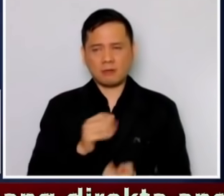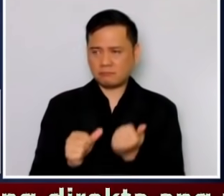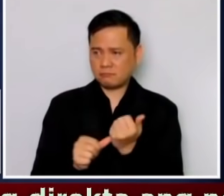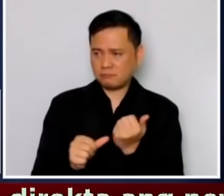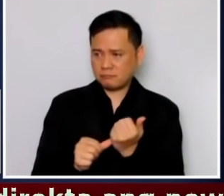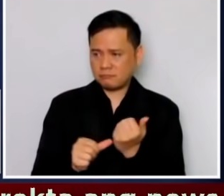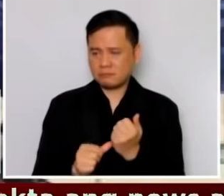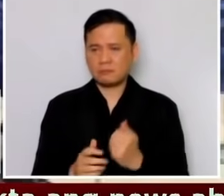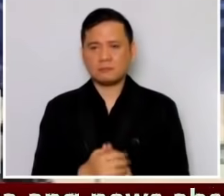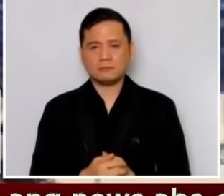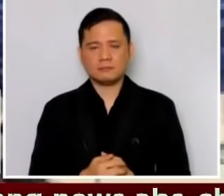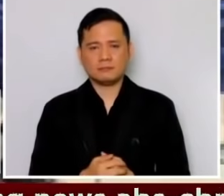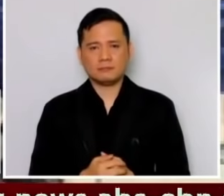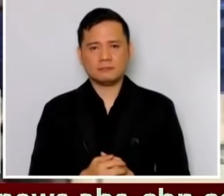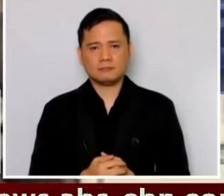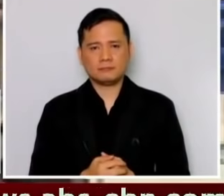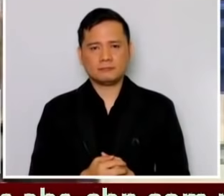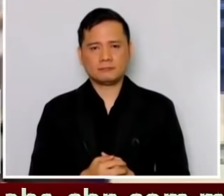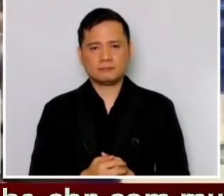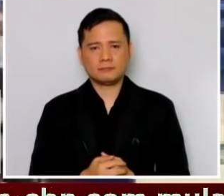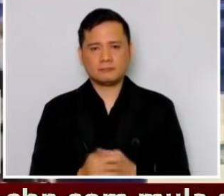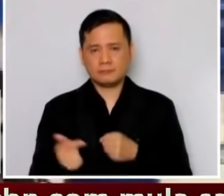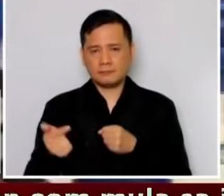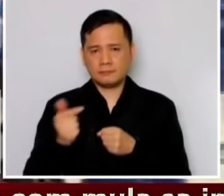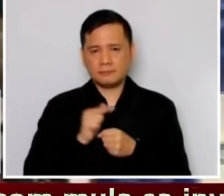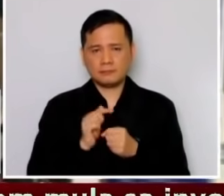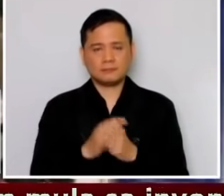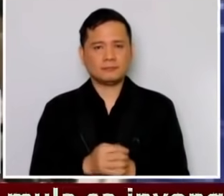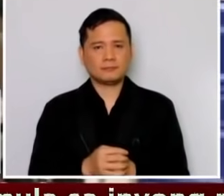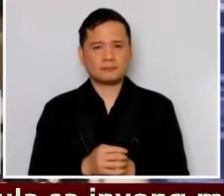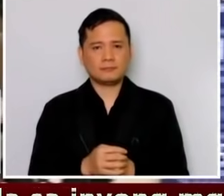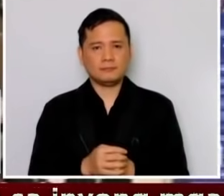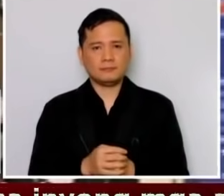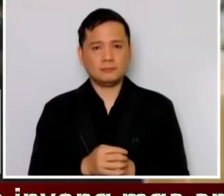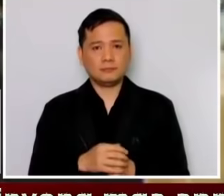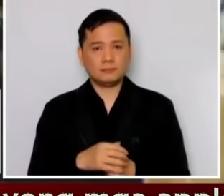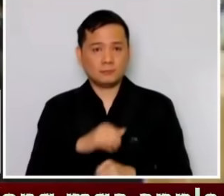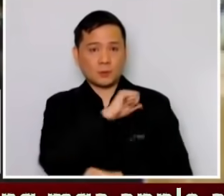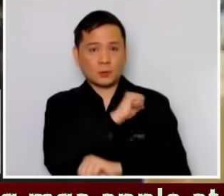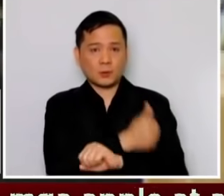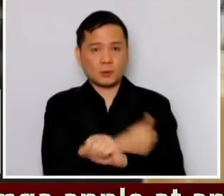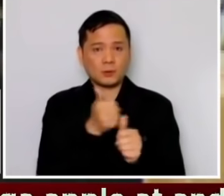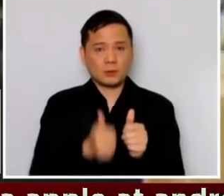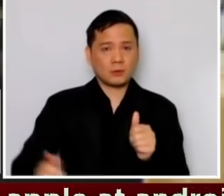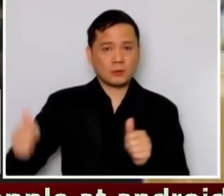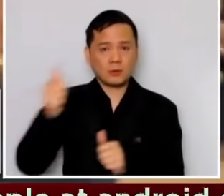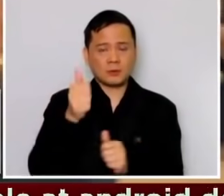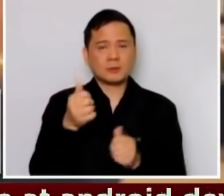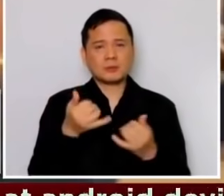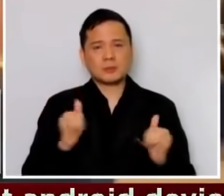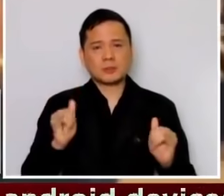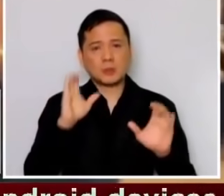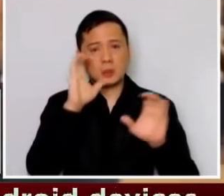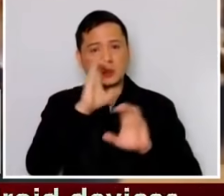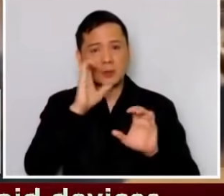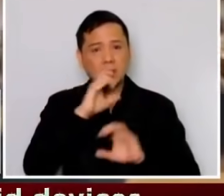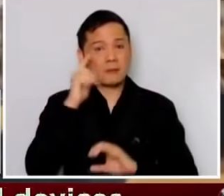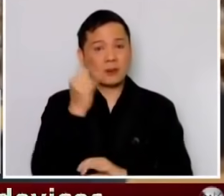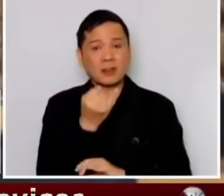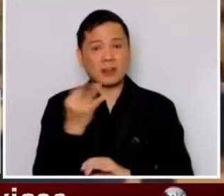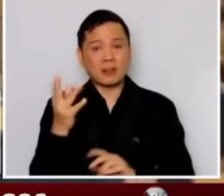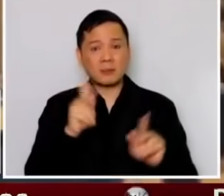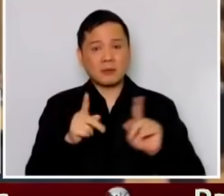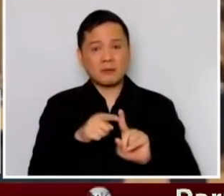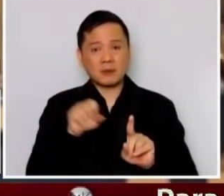ng humanitarian flight. Samantala, patuloy na hinahanap ng mga otoridad ang 8 pasahero na nakarating sa Pilipinas galing